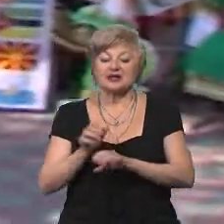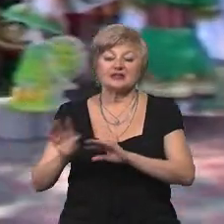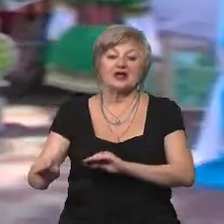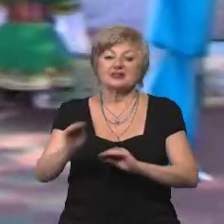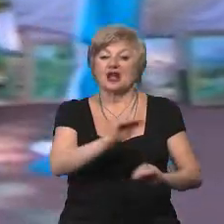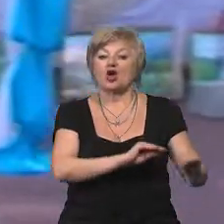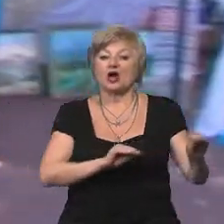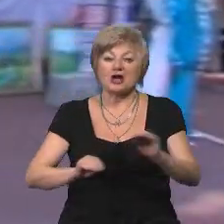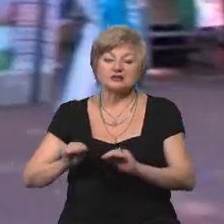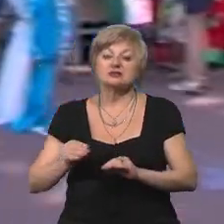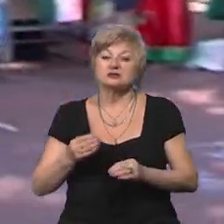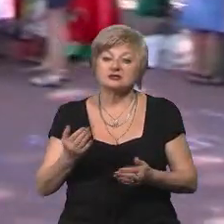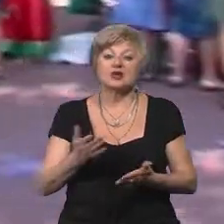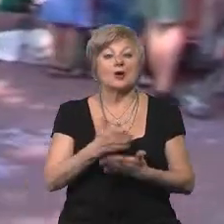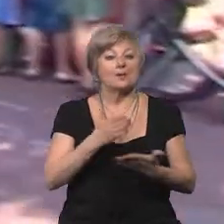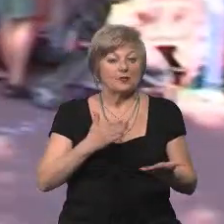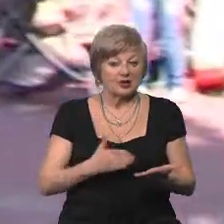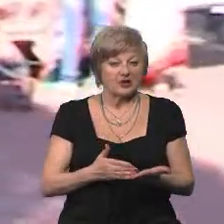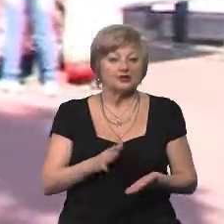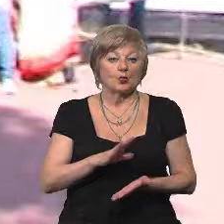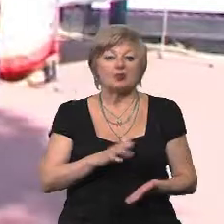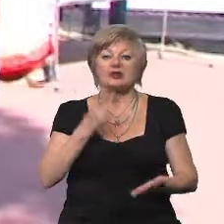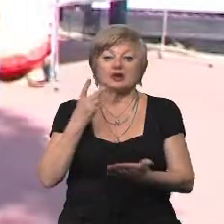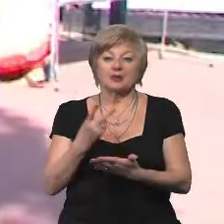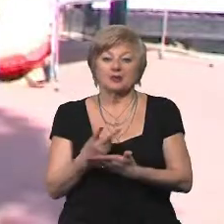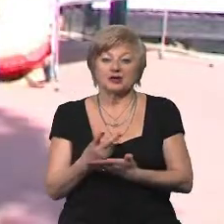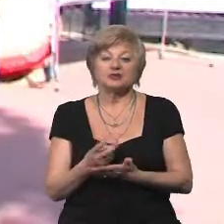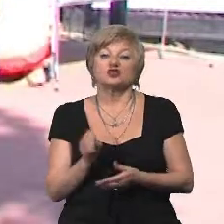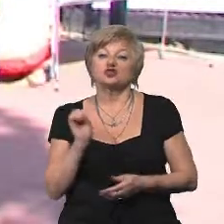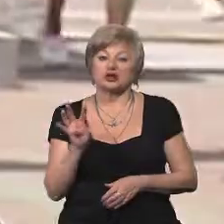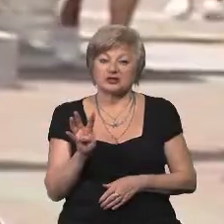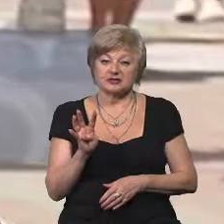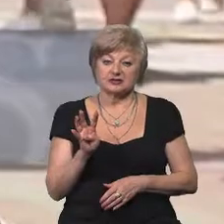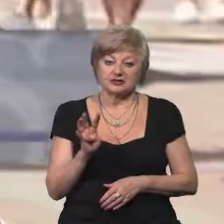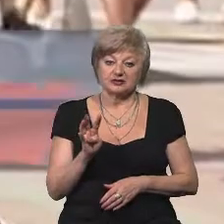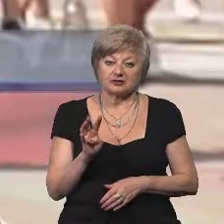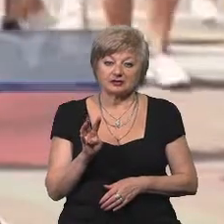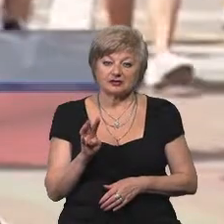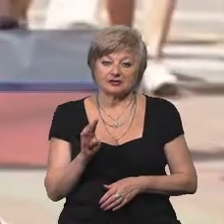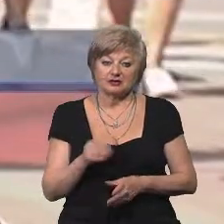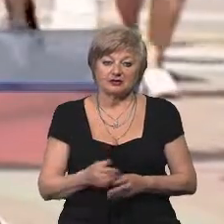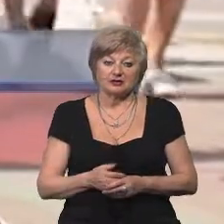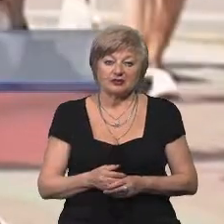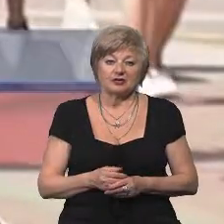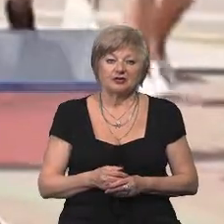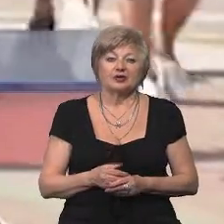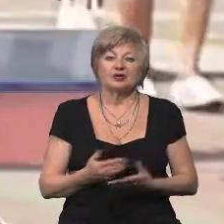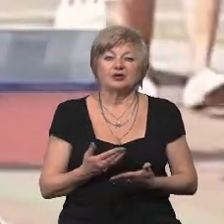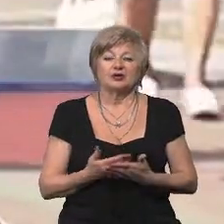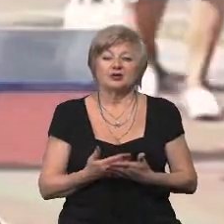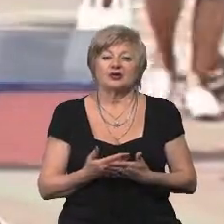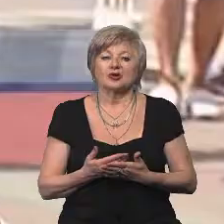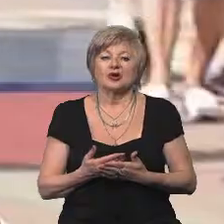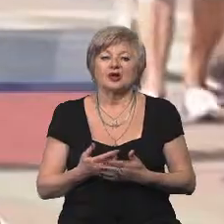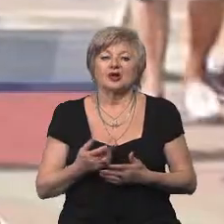присвячені різним напрямкам. У Мелітополі їх було представлено 14. Ідентифікація через минуле, через культуру, традиції